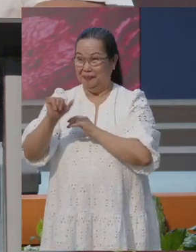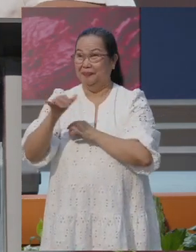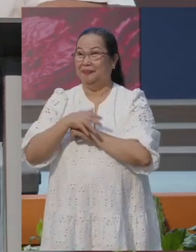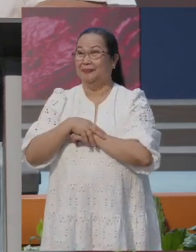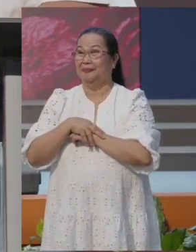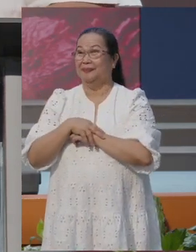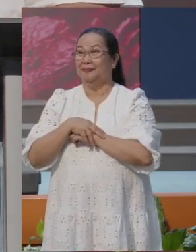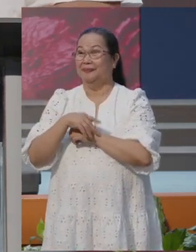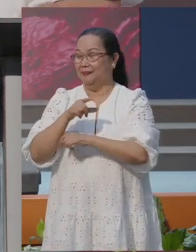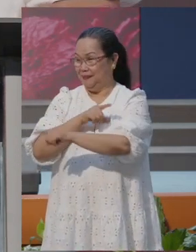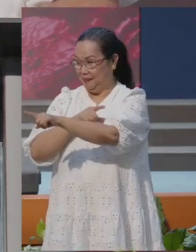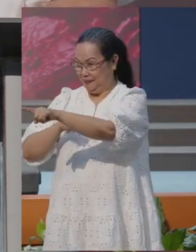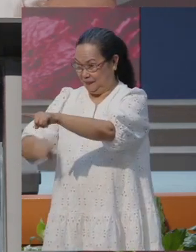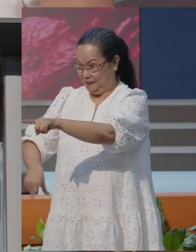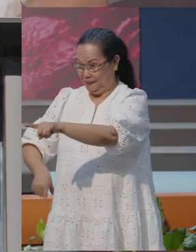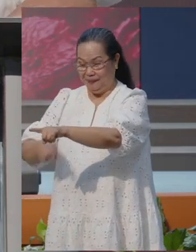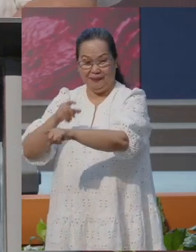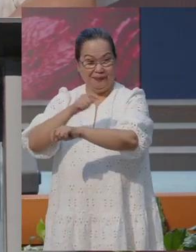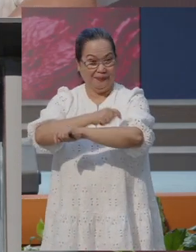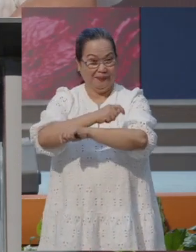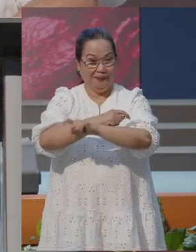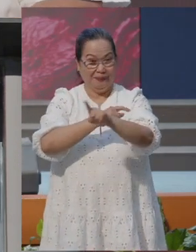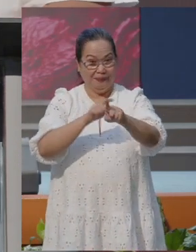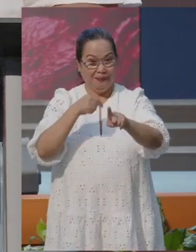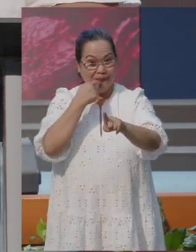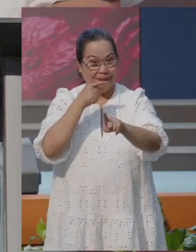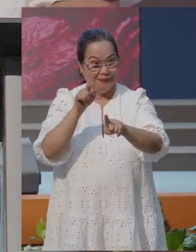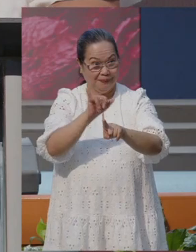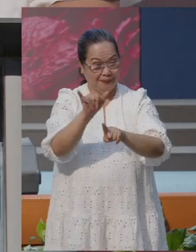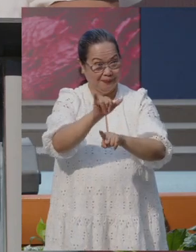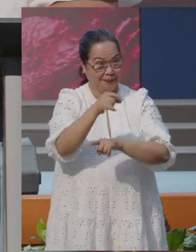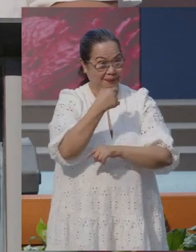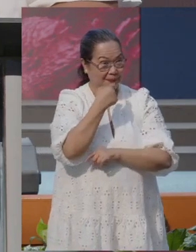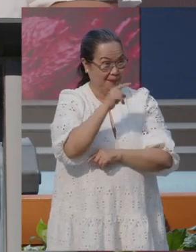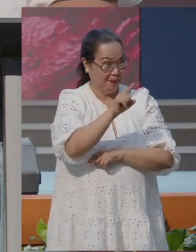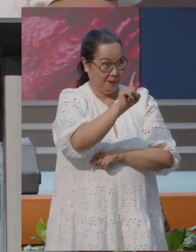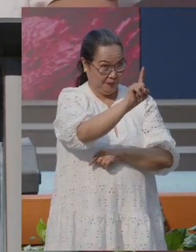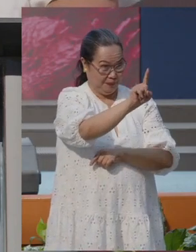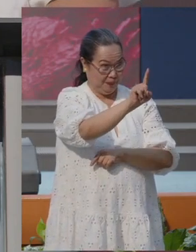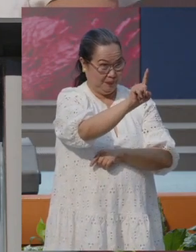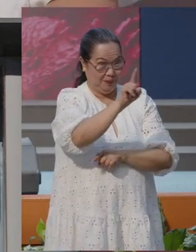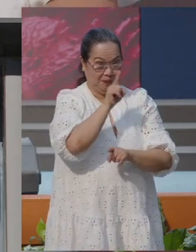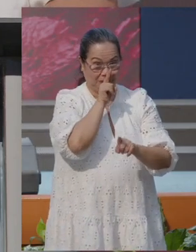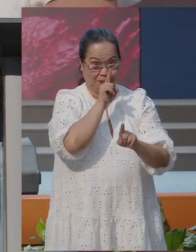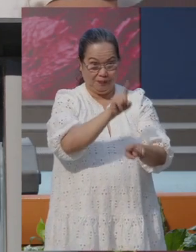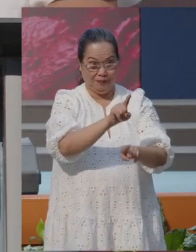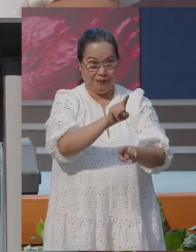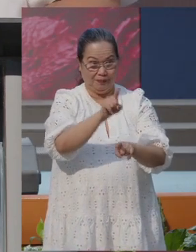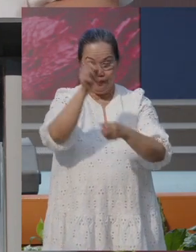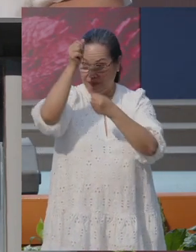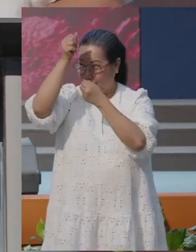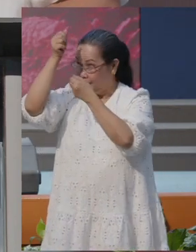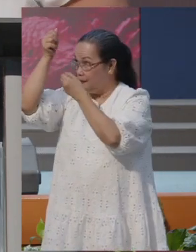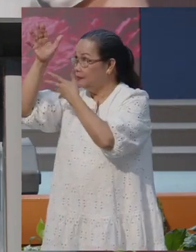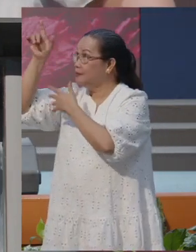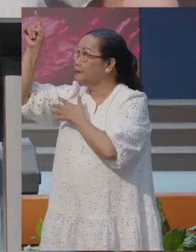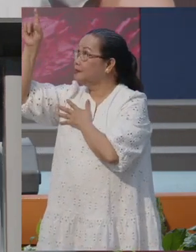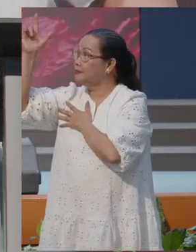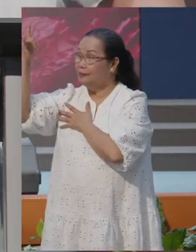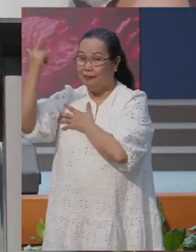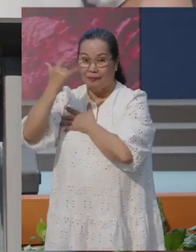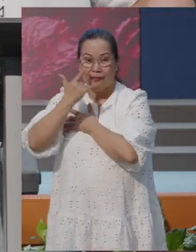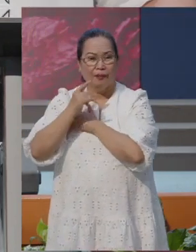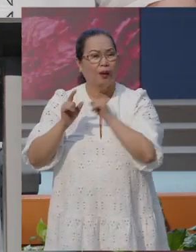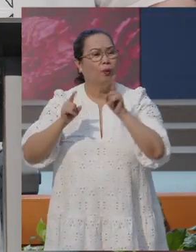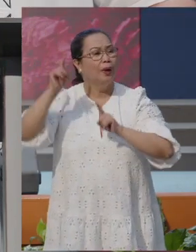tayong Lord's table. Pero ang una natin makikita dito, ang iniutos na tugon sa panggigipit. Ano ang